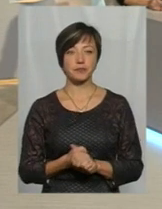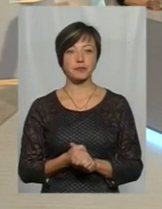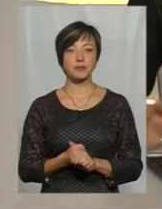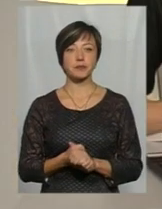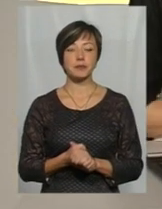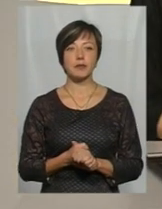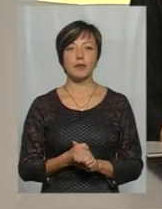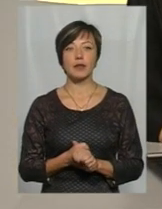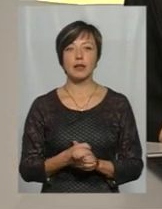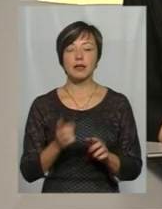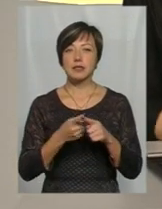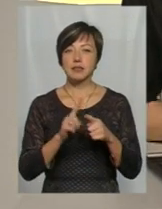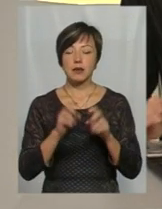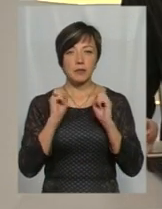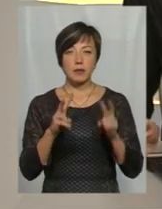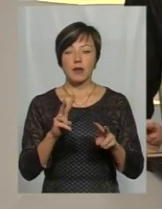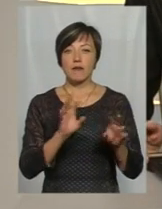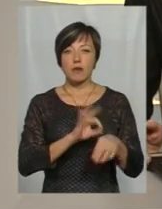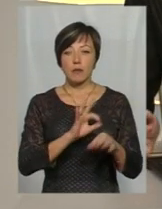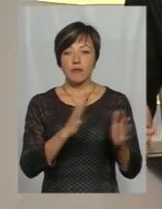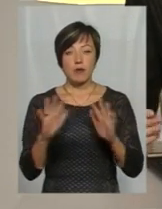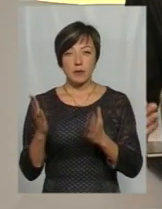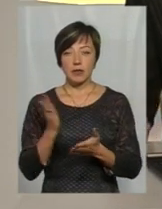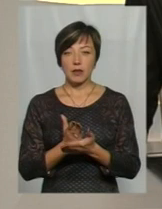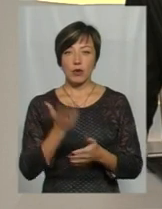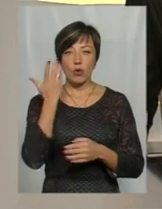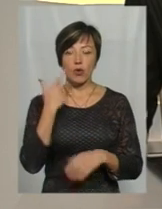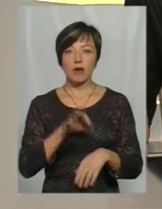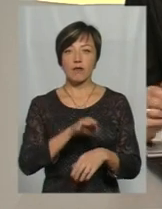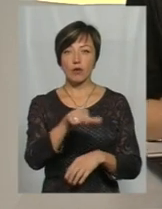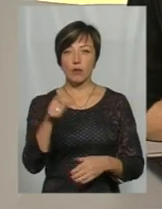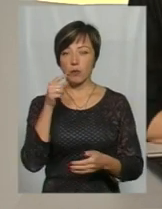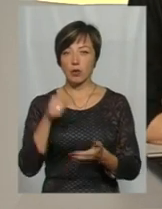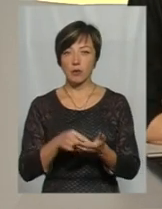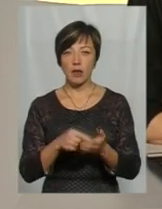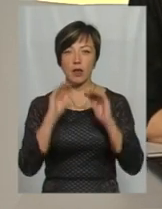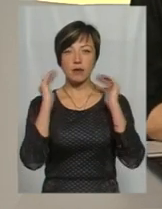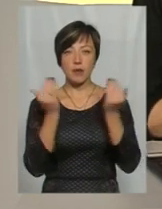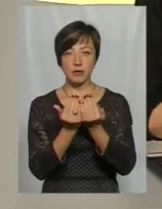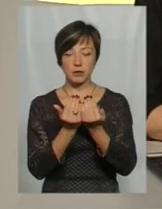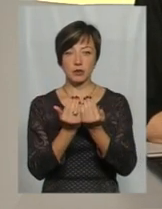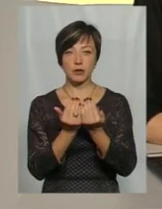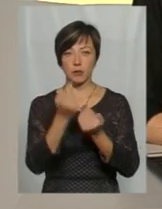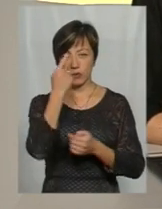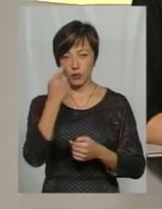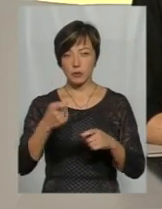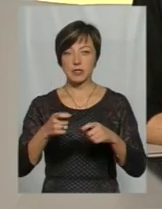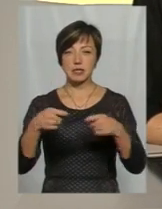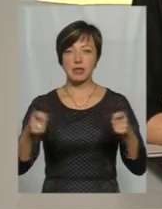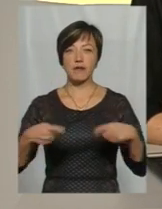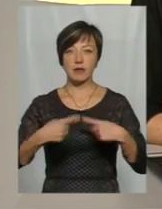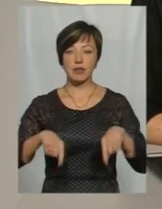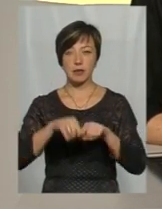Сальмонельоз – хвороба досить підступна. Трапляються випадки, коли хворі потрапляють до реанімації. Повідомила за